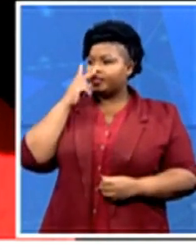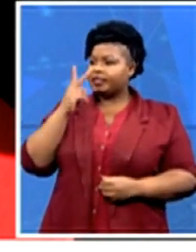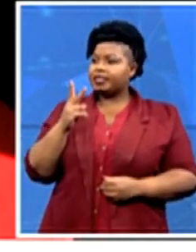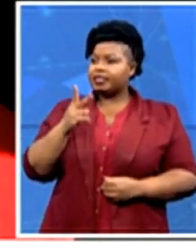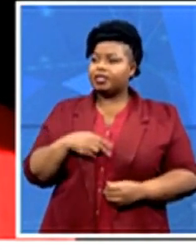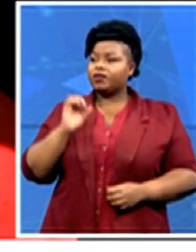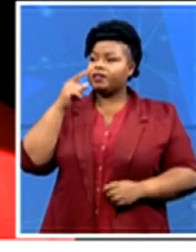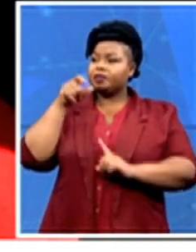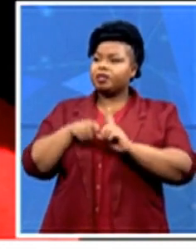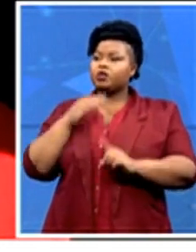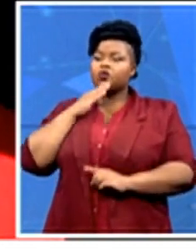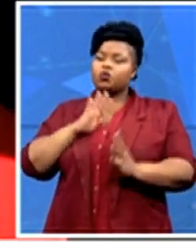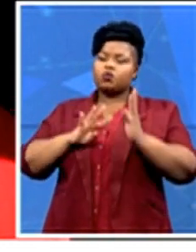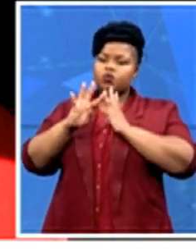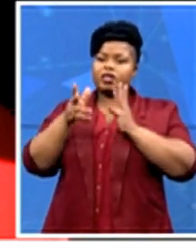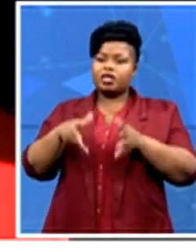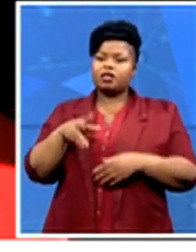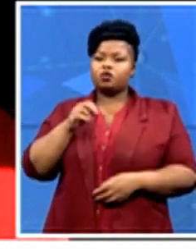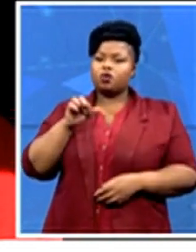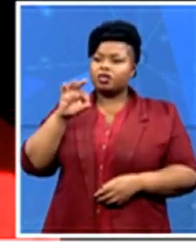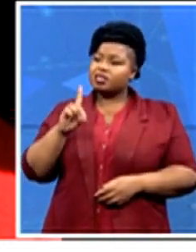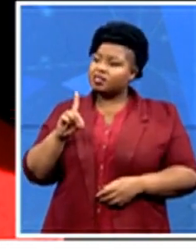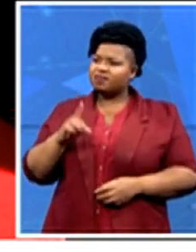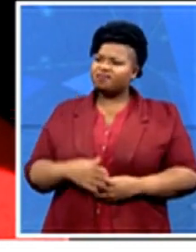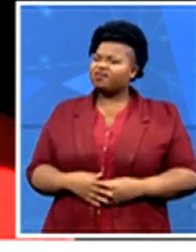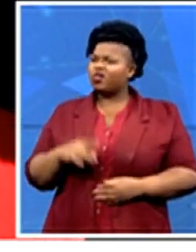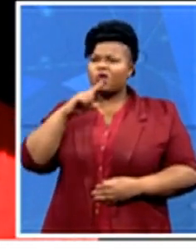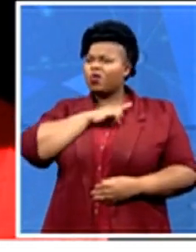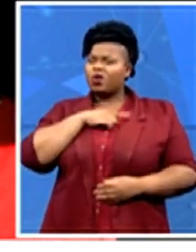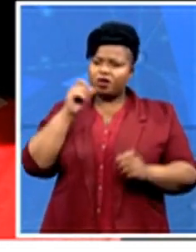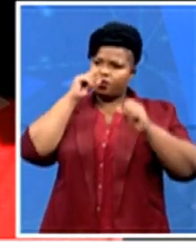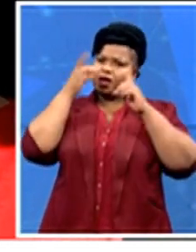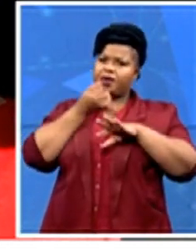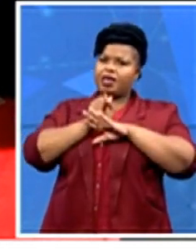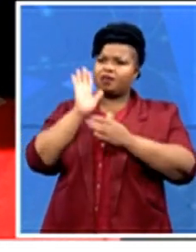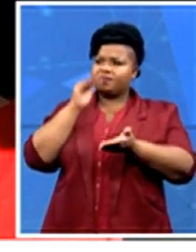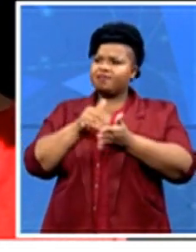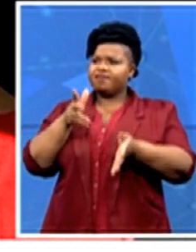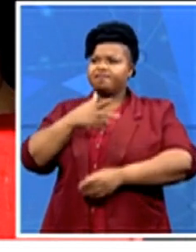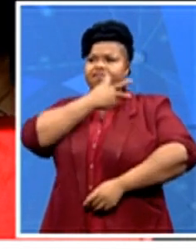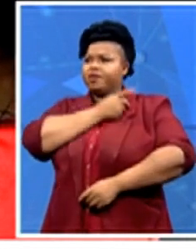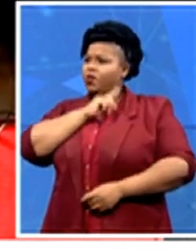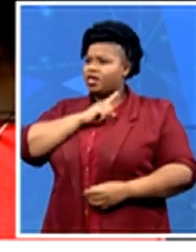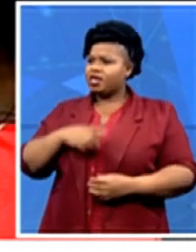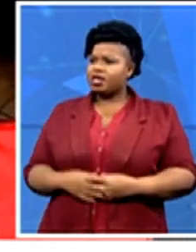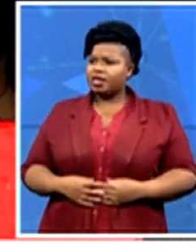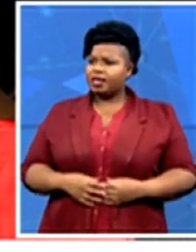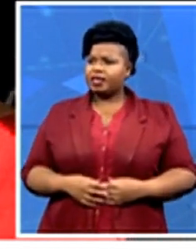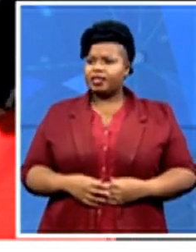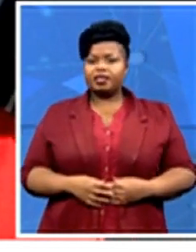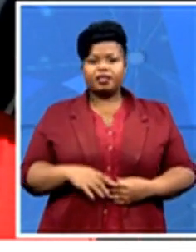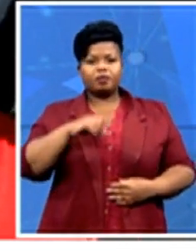eNoord. Into nedalwa ukuthi uvuke namhlanje uthi uzovaccinate nje. Ngibona ngoba kubalekile ukuthi sivaccine